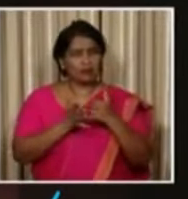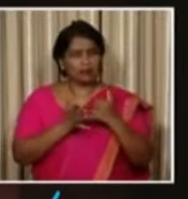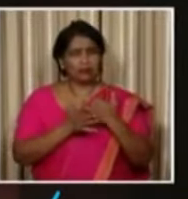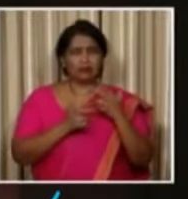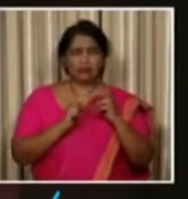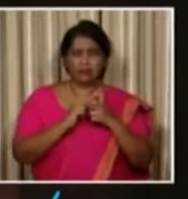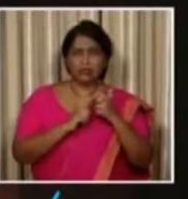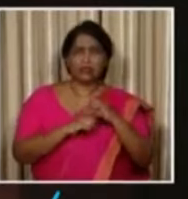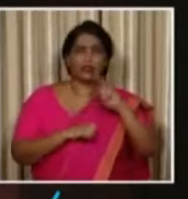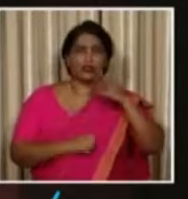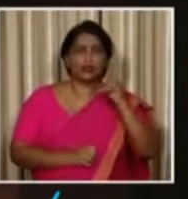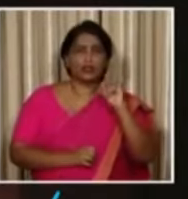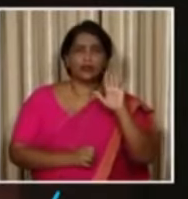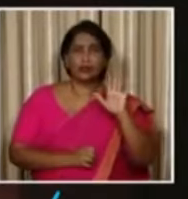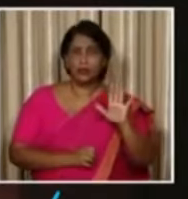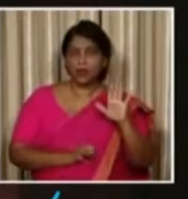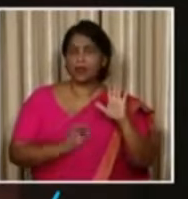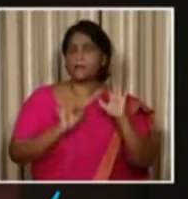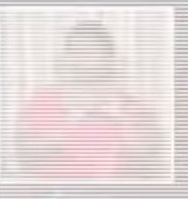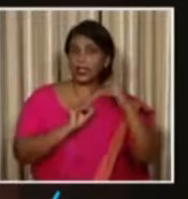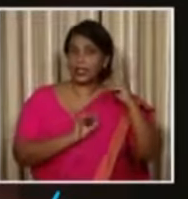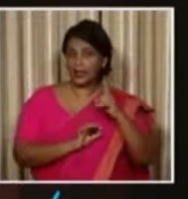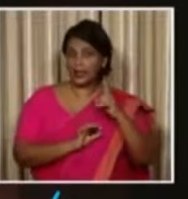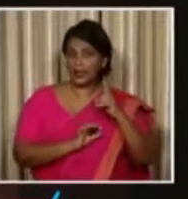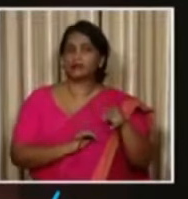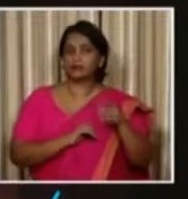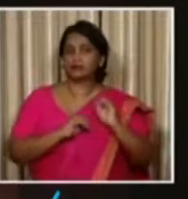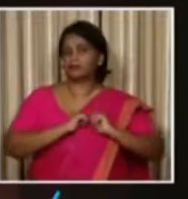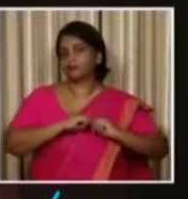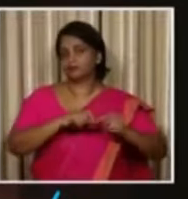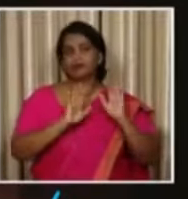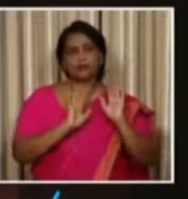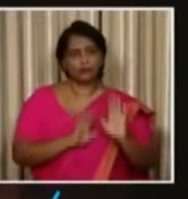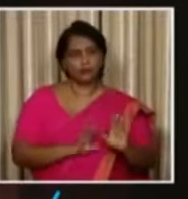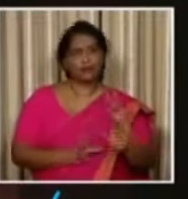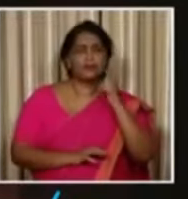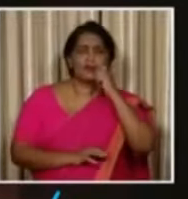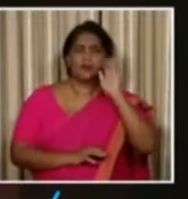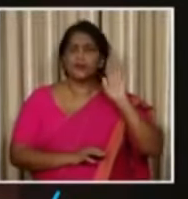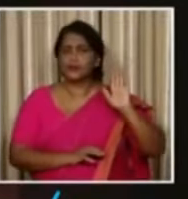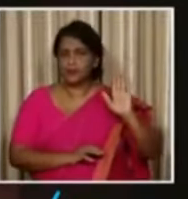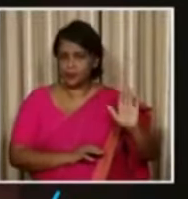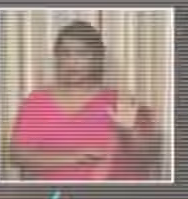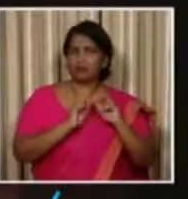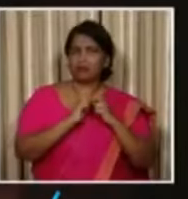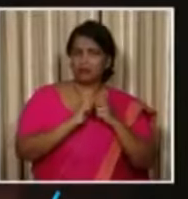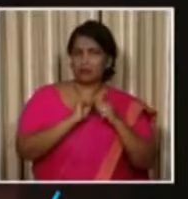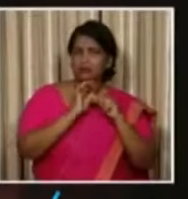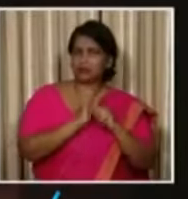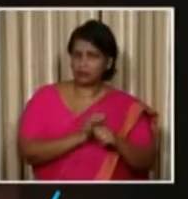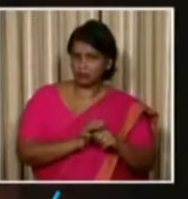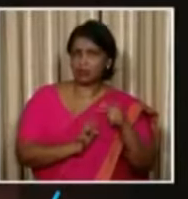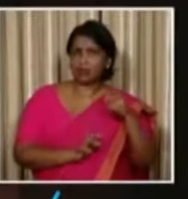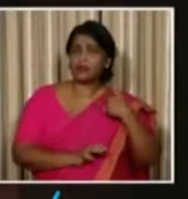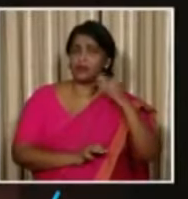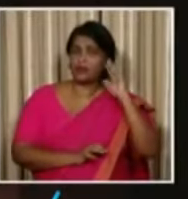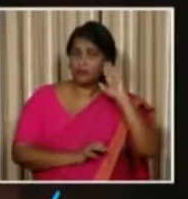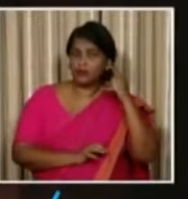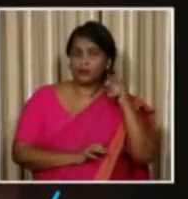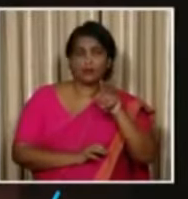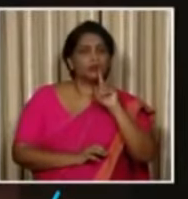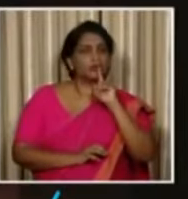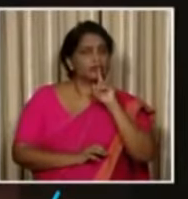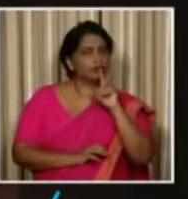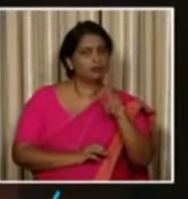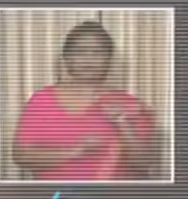දැනටමත් 365 B1 යටතේ ක්‍රියාත්මක වෙනවා. නමුත් ඒ පිරිමි පාර්ශ්වයටත් සිදුවෙන අගතිය ඒක විශේෂිතව සඳහන්